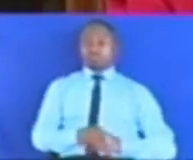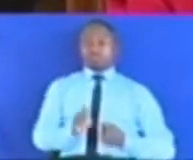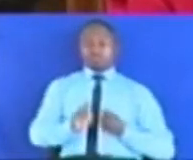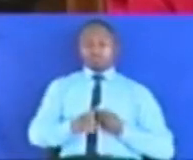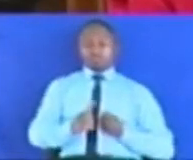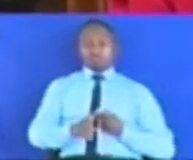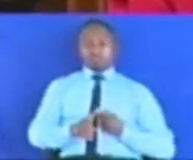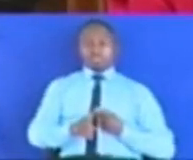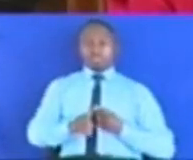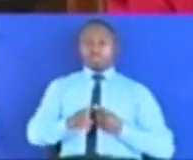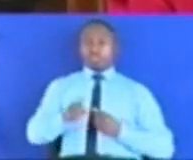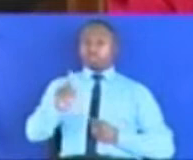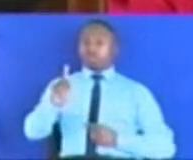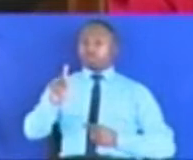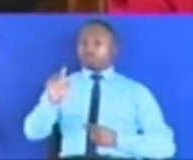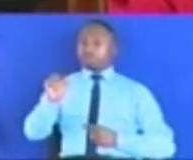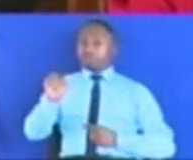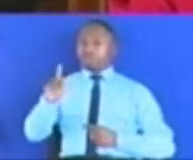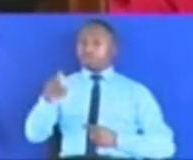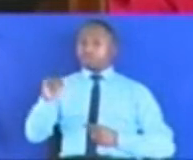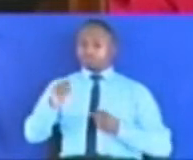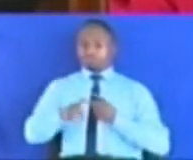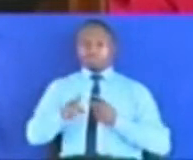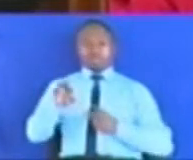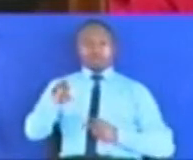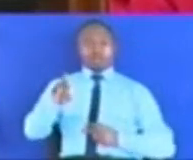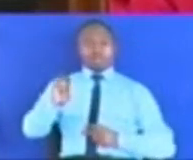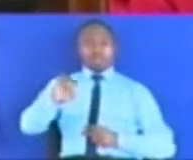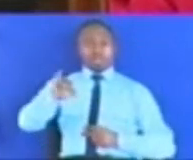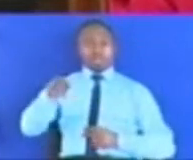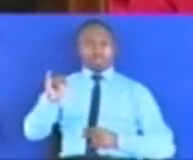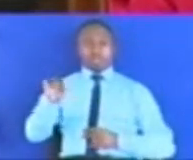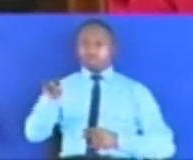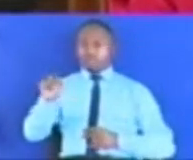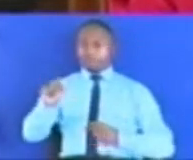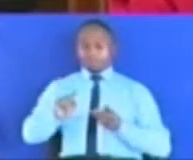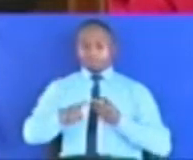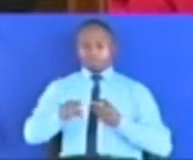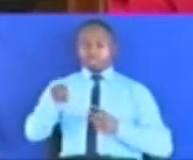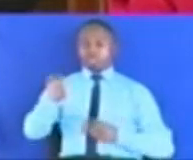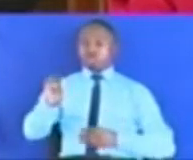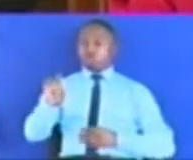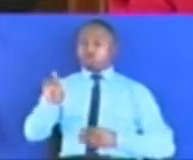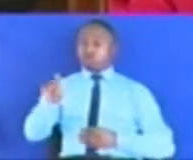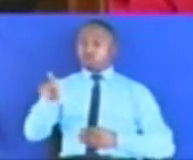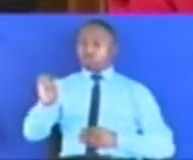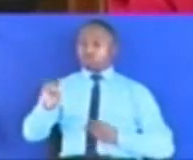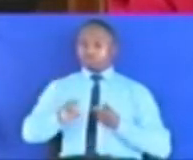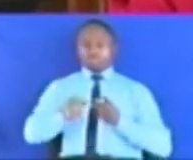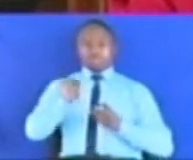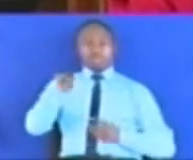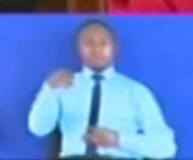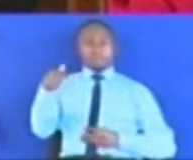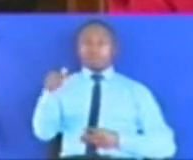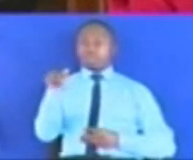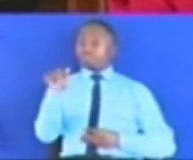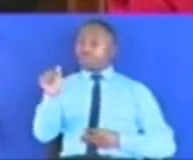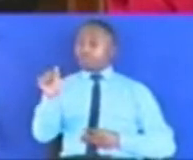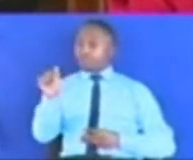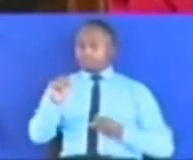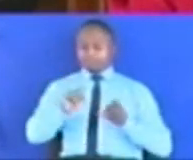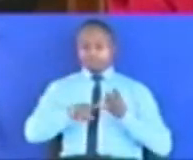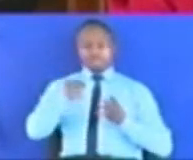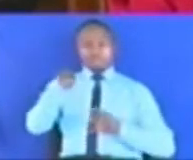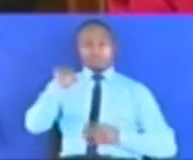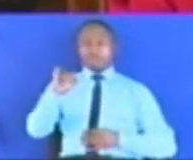Mheshimiwa Rita Kabati, Mheshimiwa Regina Kwarai, Mheshimiwa George Malima, Mheshimiwa Martha Mariki, Mheshimiwa